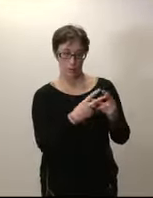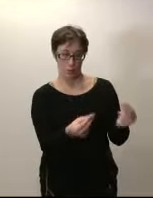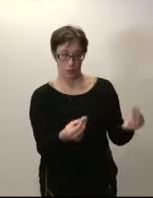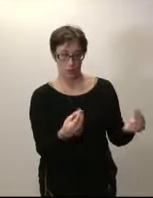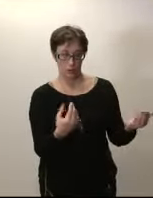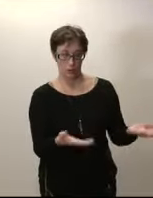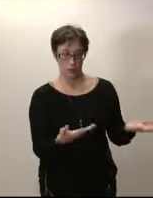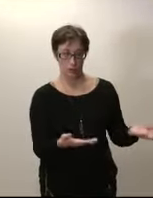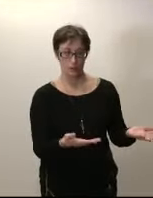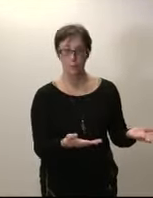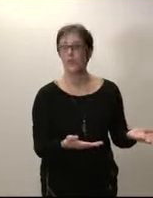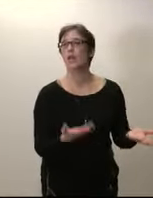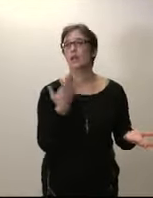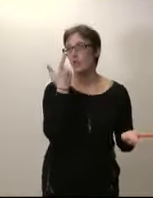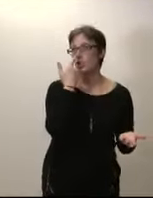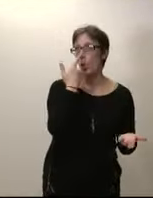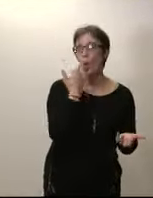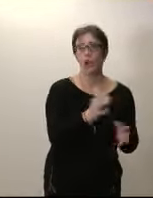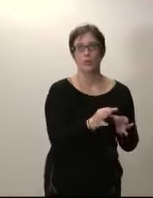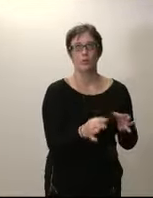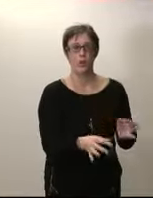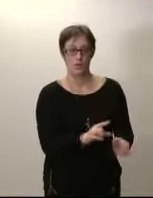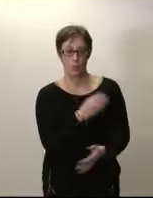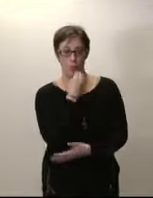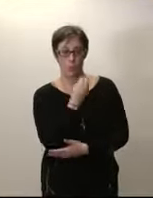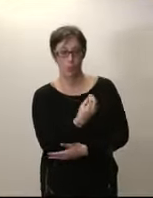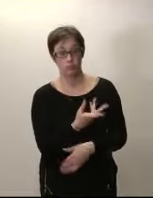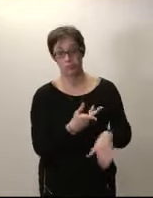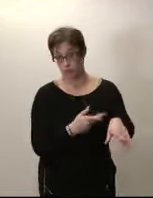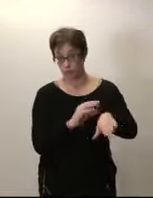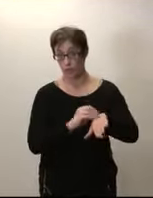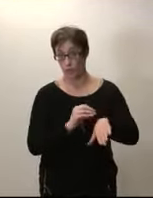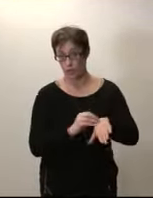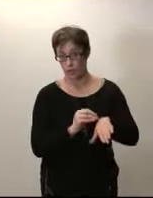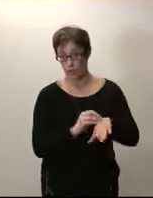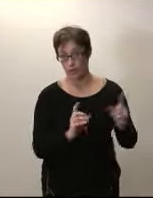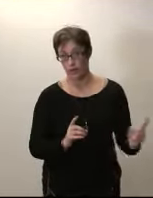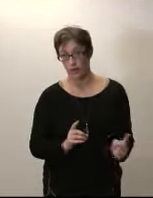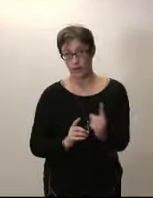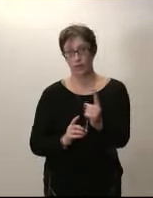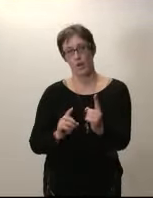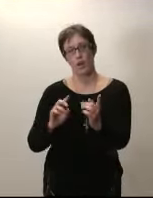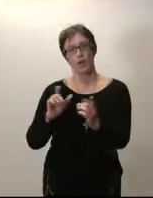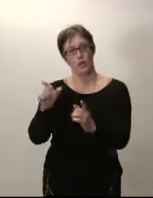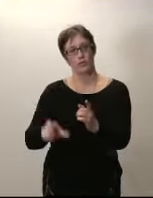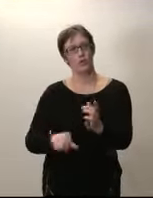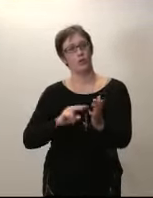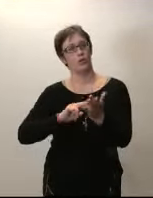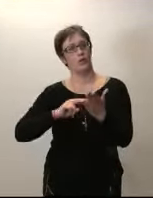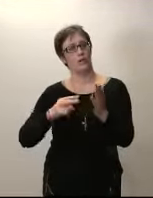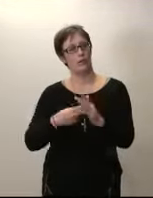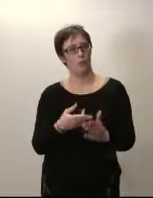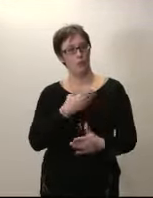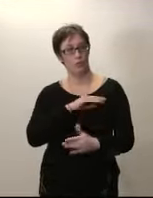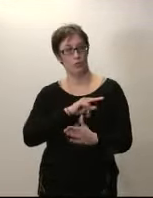si vous n'avez pas le résultat escompté, moi je vous invite à vous rapprocher du technicien qui suit le contrat, de manière